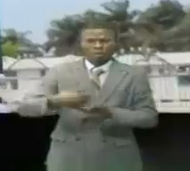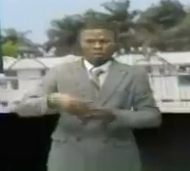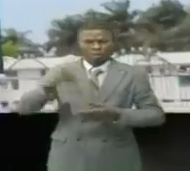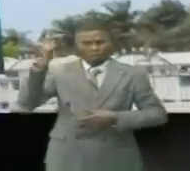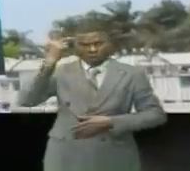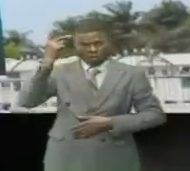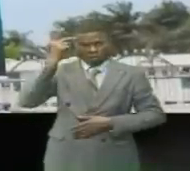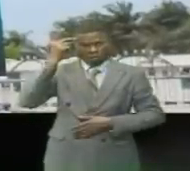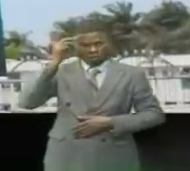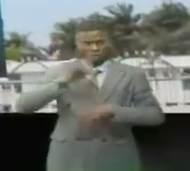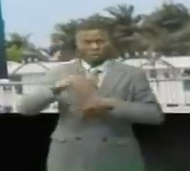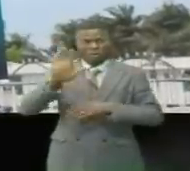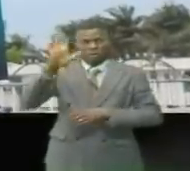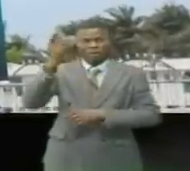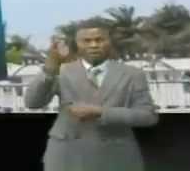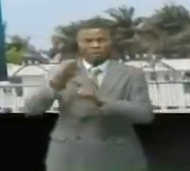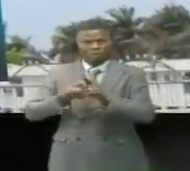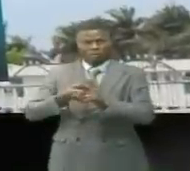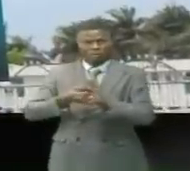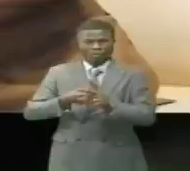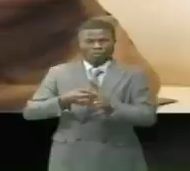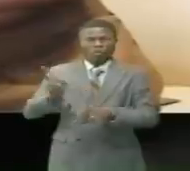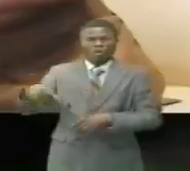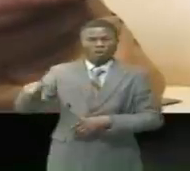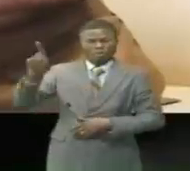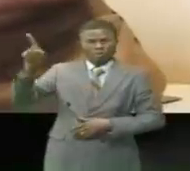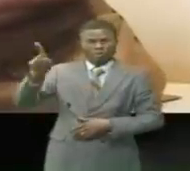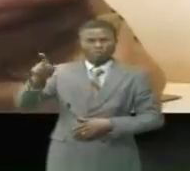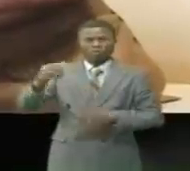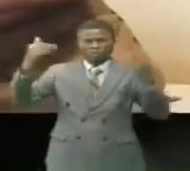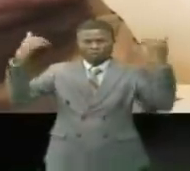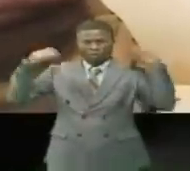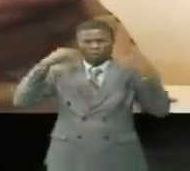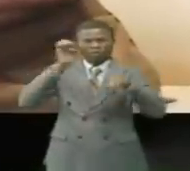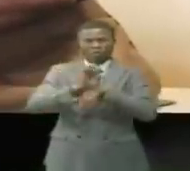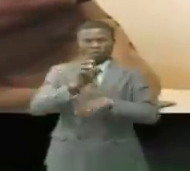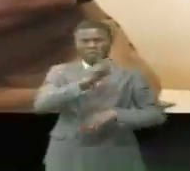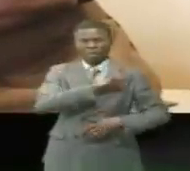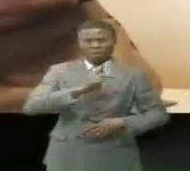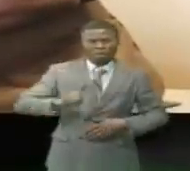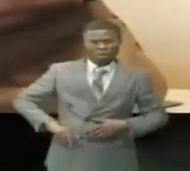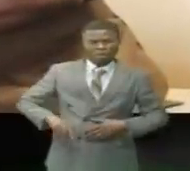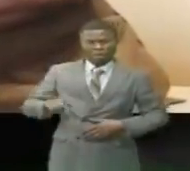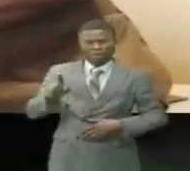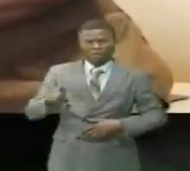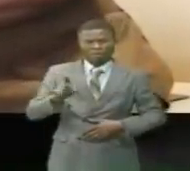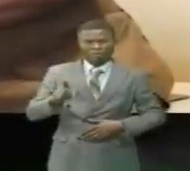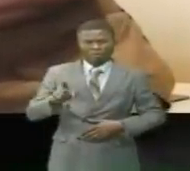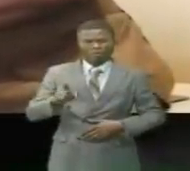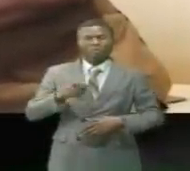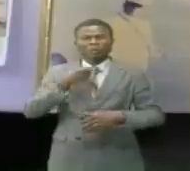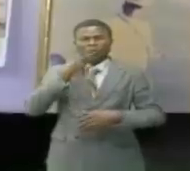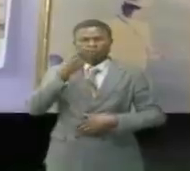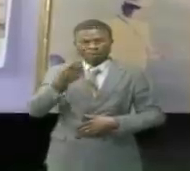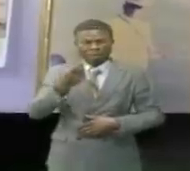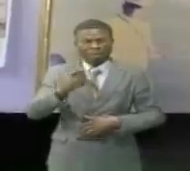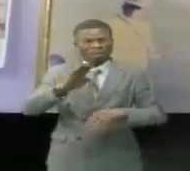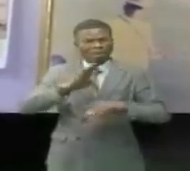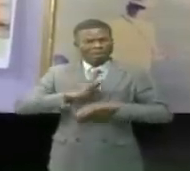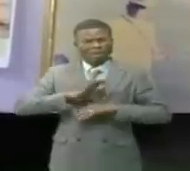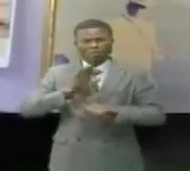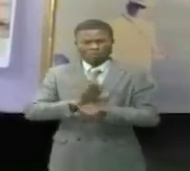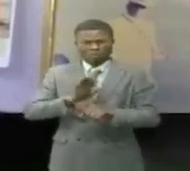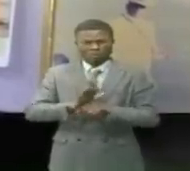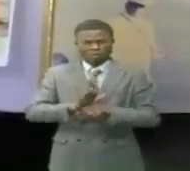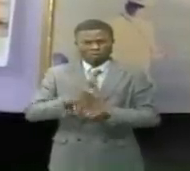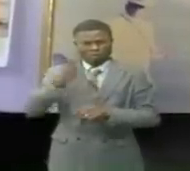Kinshasa après 5 mois passés en province. Le chef spirituel Simon Kimbangu Kiangani a exprimé sa satisfaction